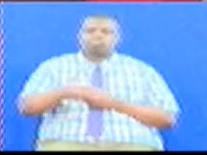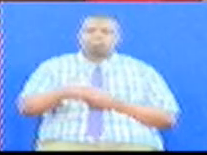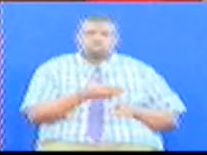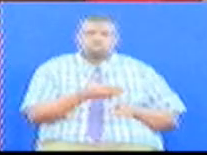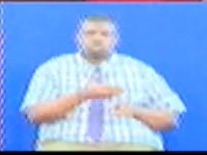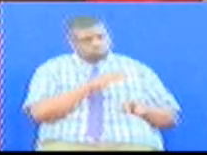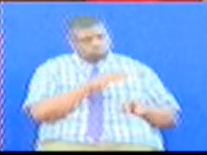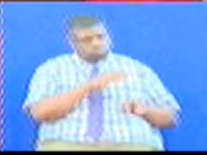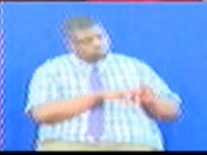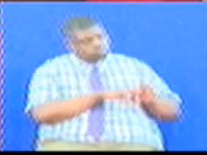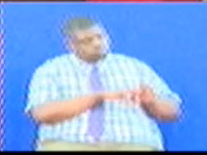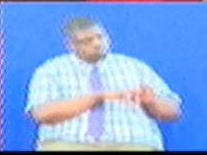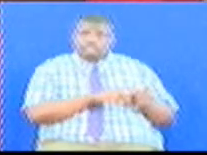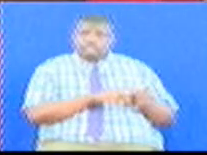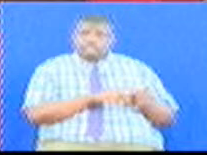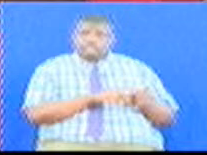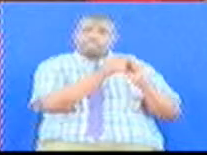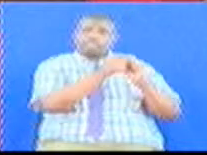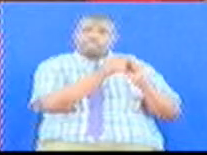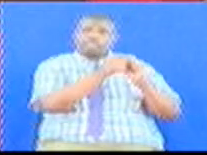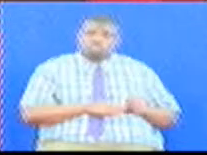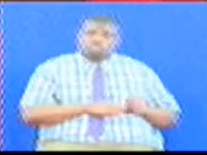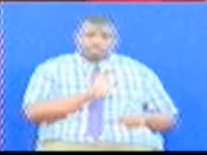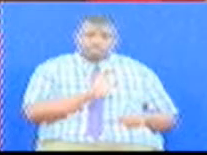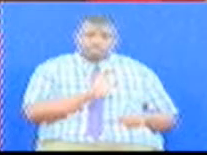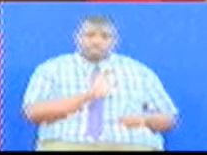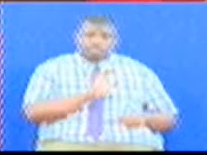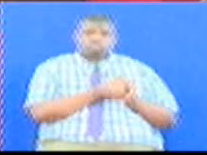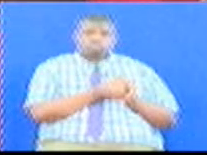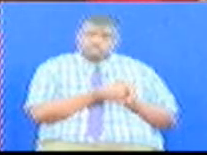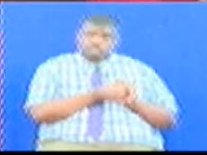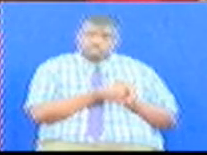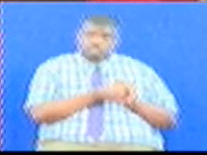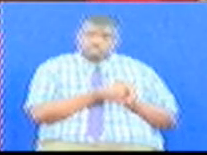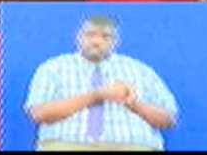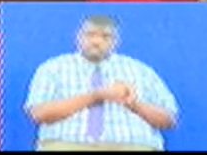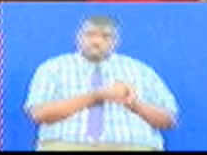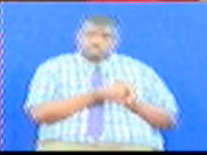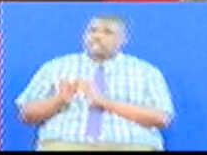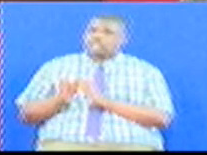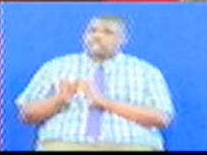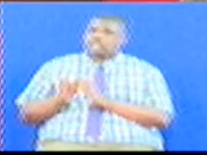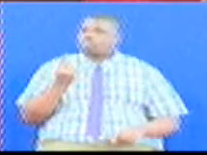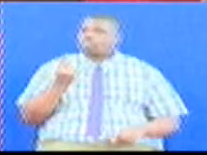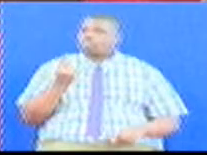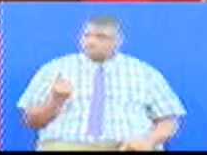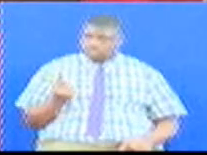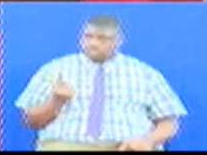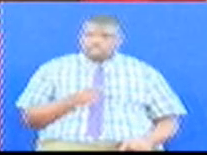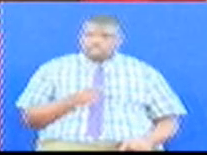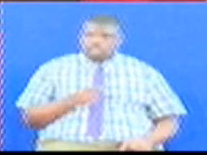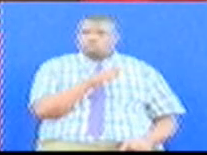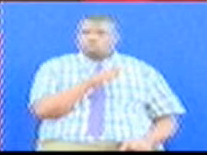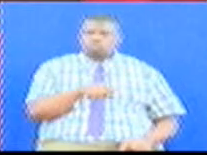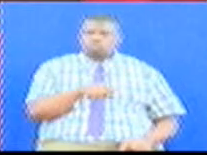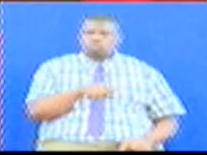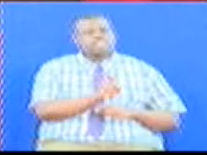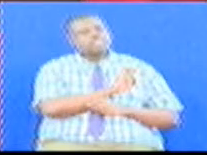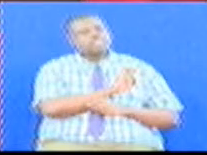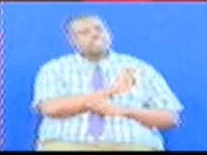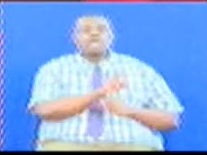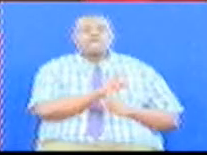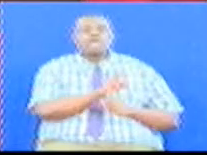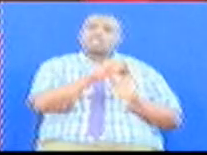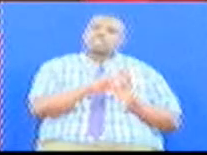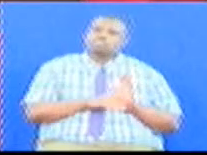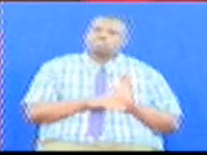uchaguzi, mabadiliko yote yaliyofanyika katika kipindi cha miaka 10 na kuweka katika kitabu kimoja ili wale ambao wanasimamia taratibu